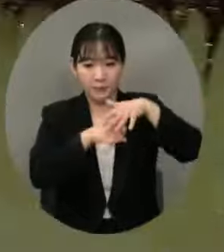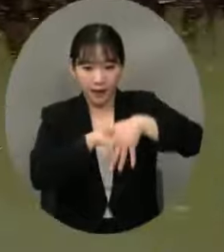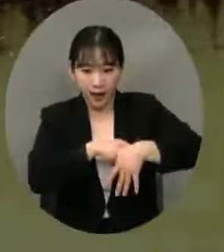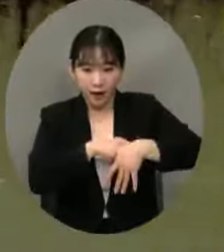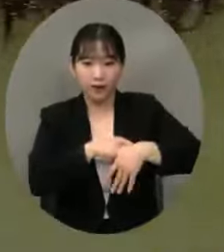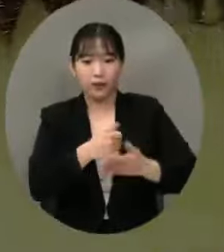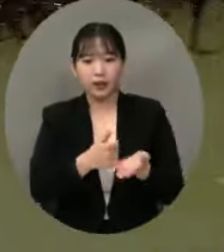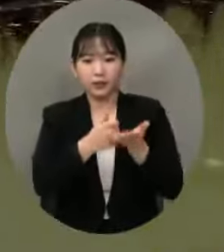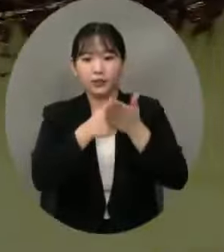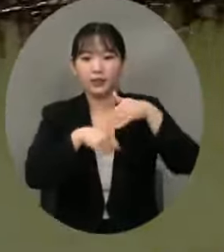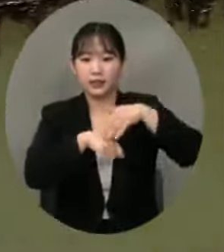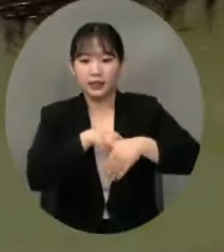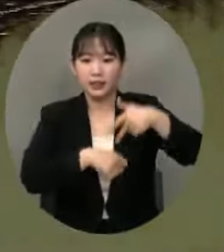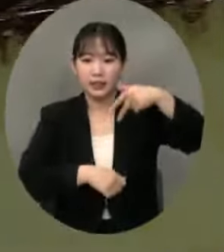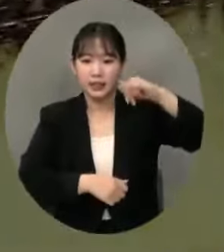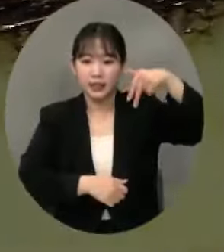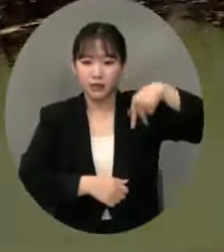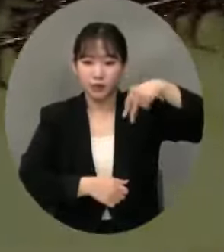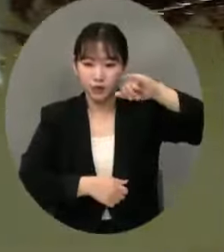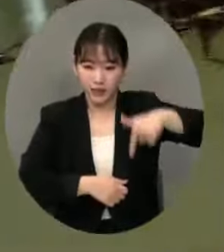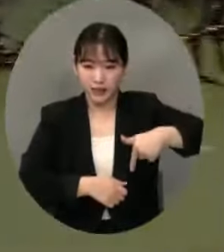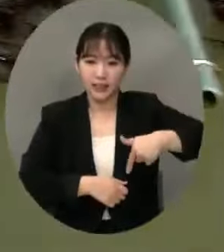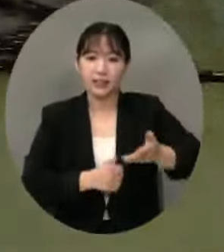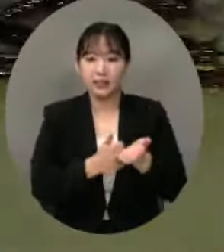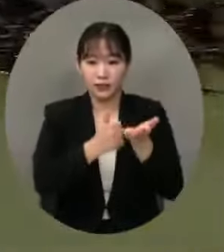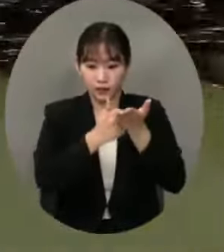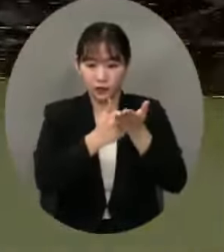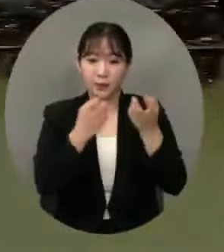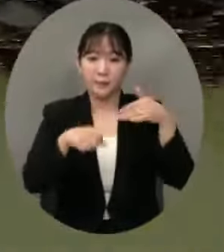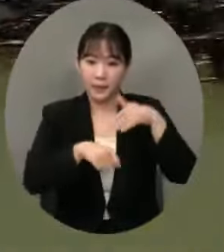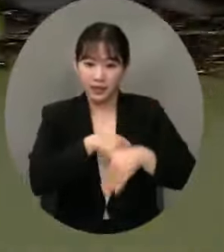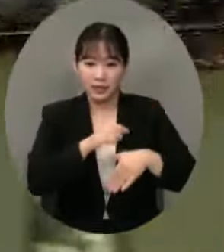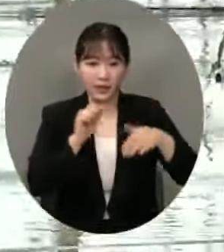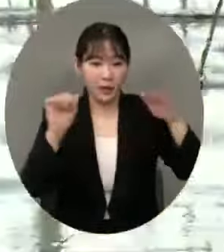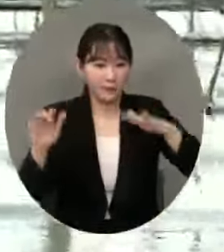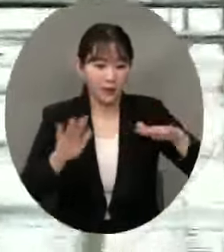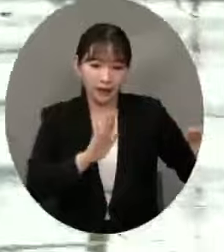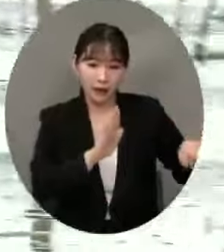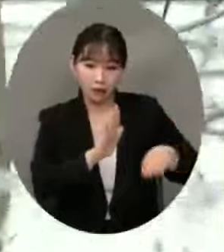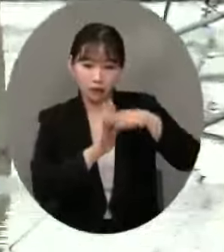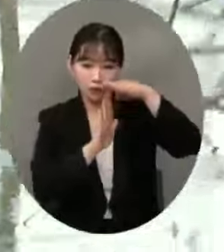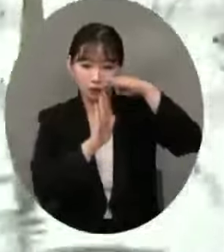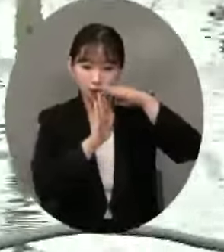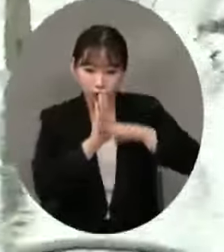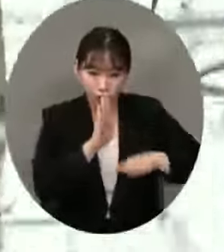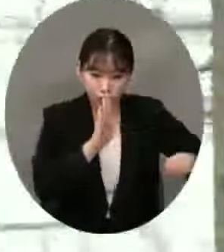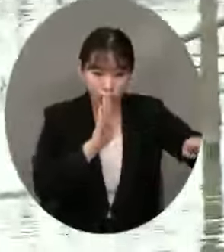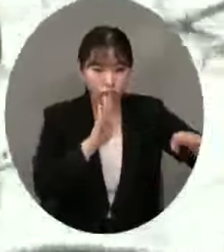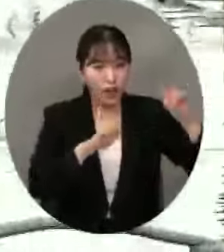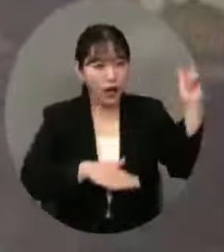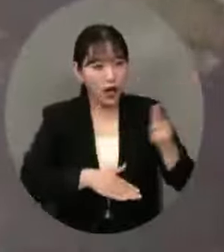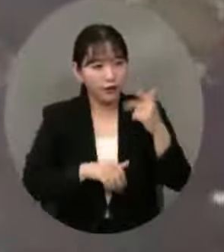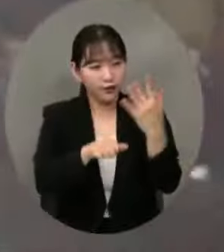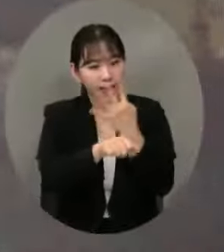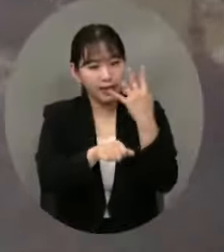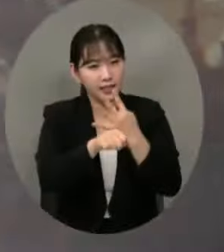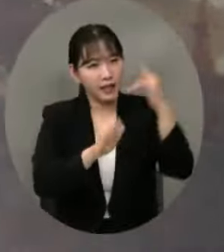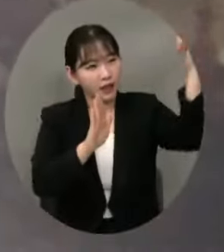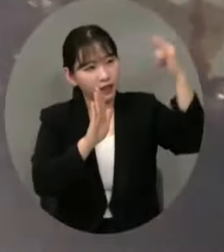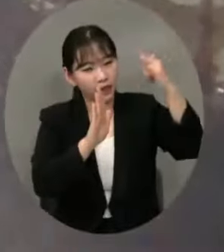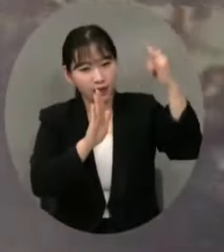방식입니다. 이른바 지주식 김양식으로 밀물과 썰물의 차이 때문에 하루 4시간 이상 햇볕에 노출돼